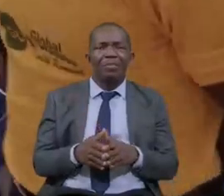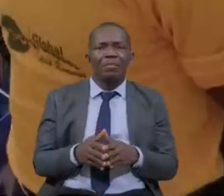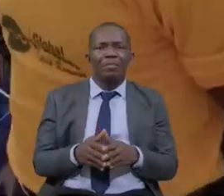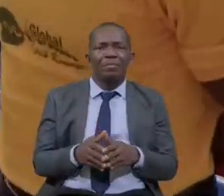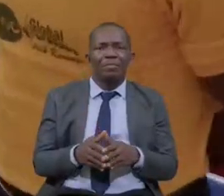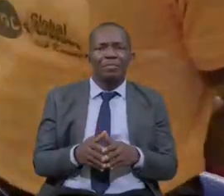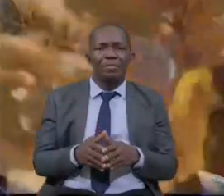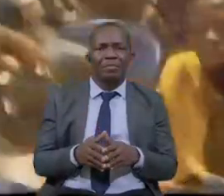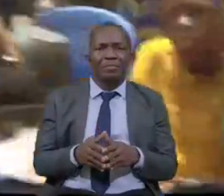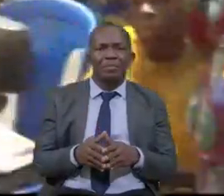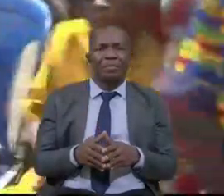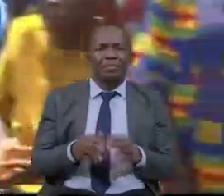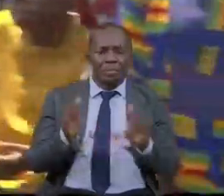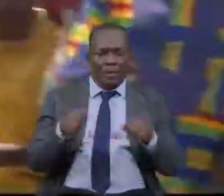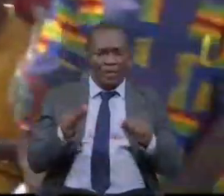capable de délivrer.